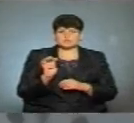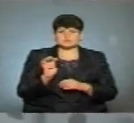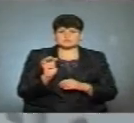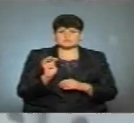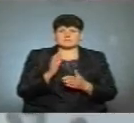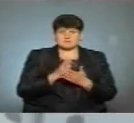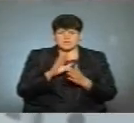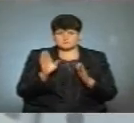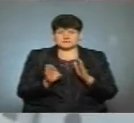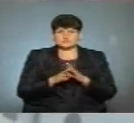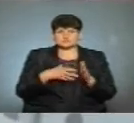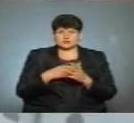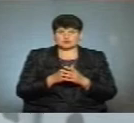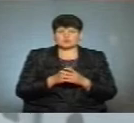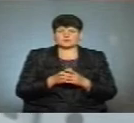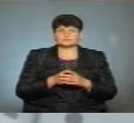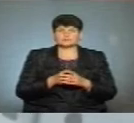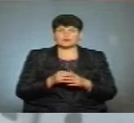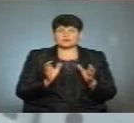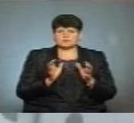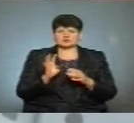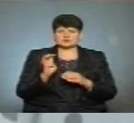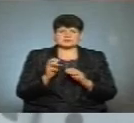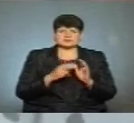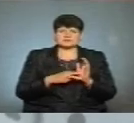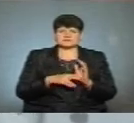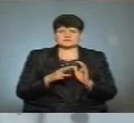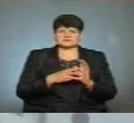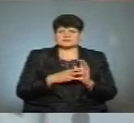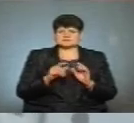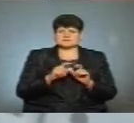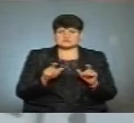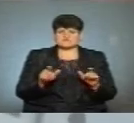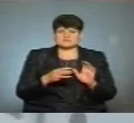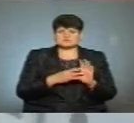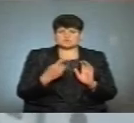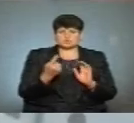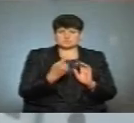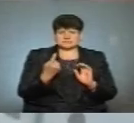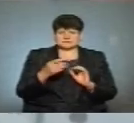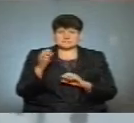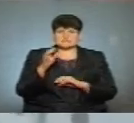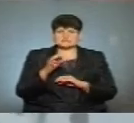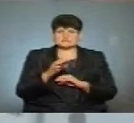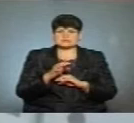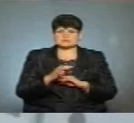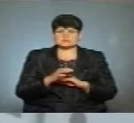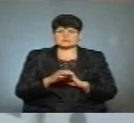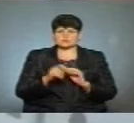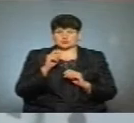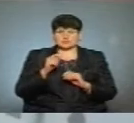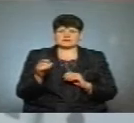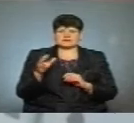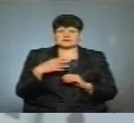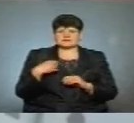400, має під своєю опікою 478 закладів охорони здоров'я 8 областей Західної України, а саме Львівської,